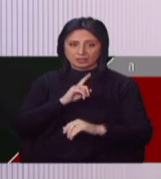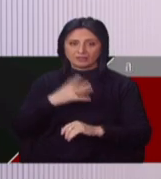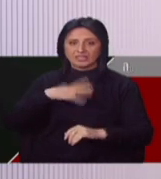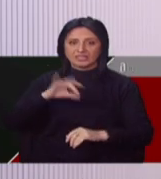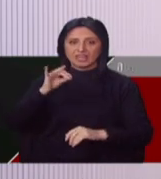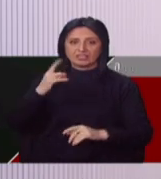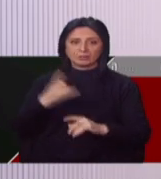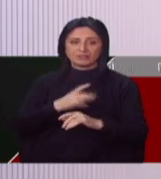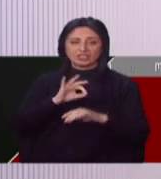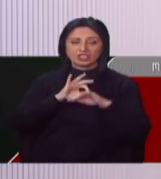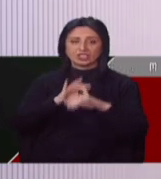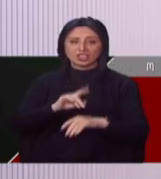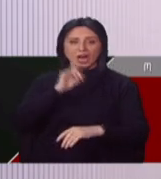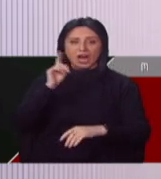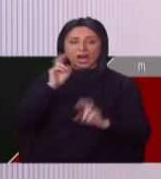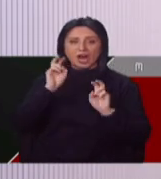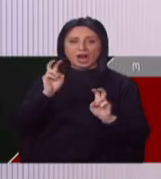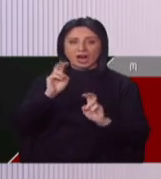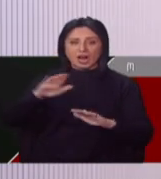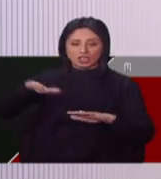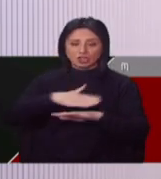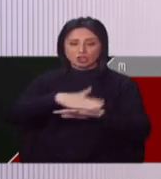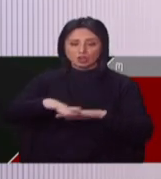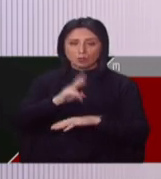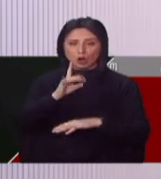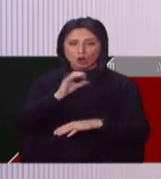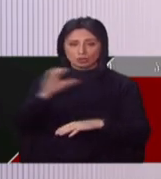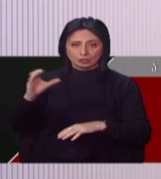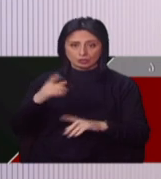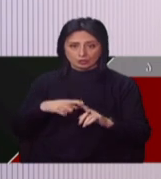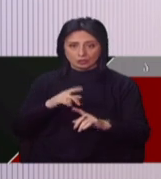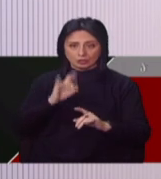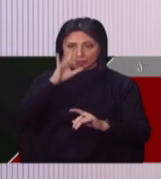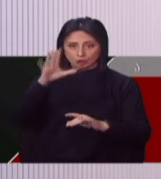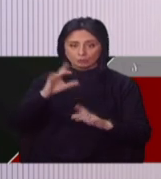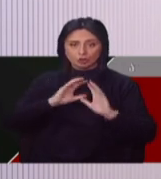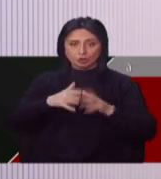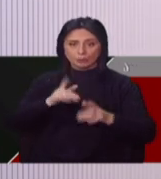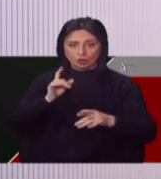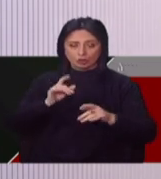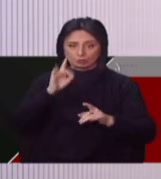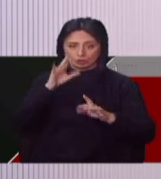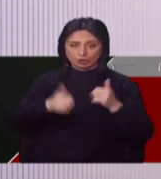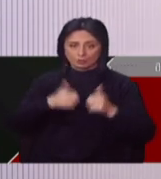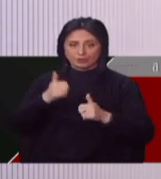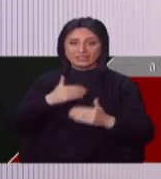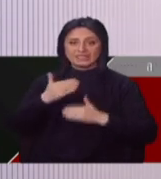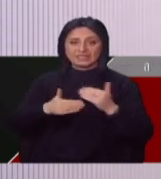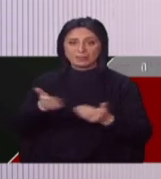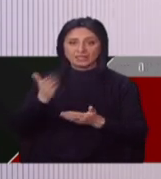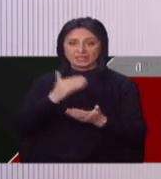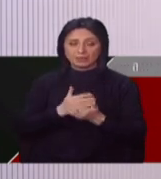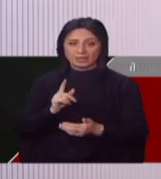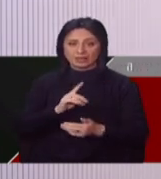Საქართველოს ისტორიაში პირველად ჩატარდება ახალგაზრდული სნოუბორდ კროსის მსოფლიო ჩემპიონატი. Ეს არის სწორედ იმ წარმატების შედეგი,